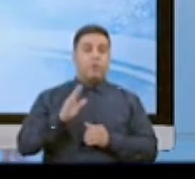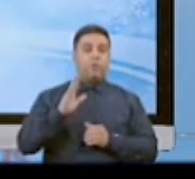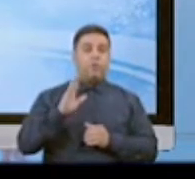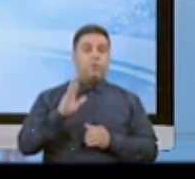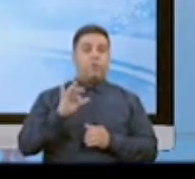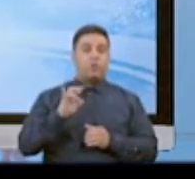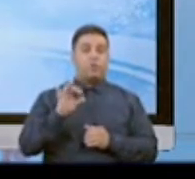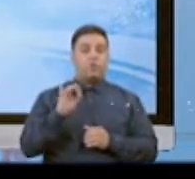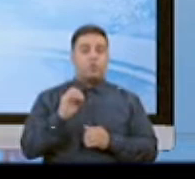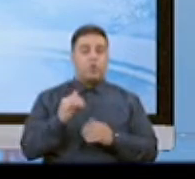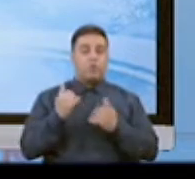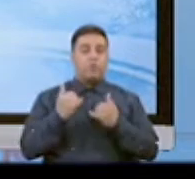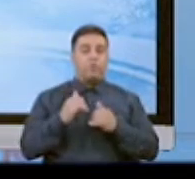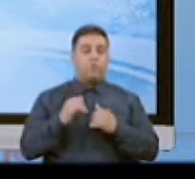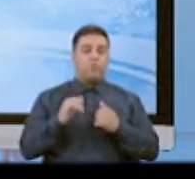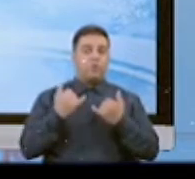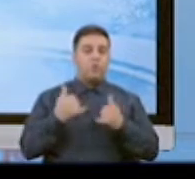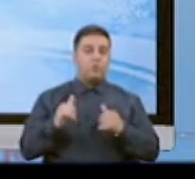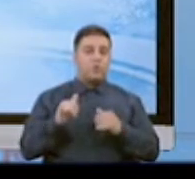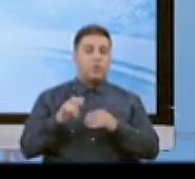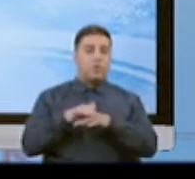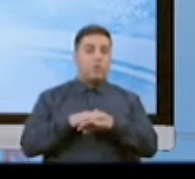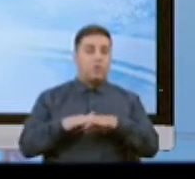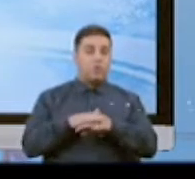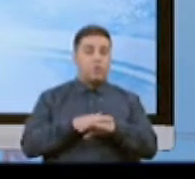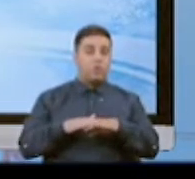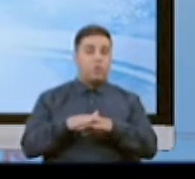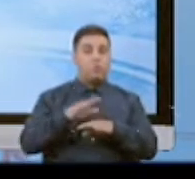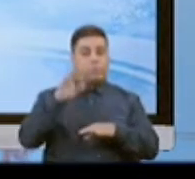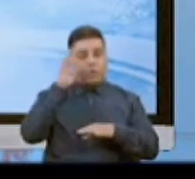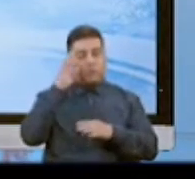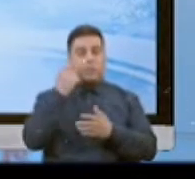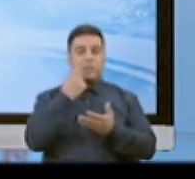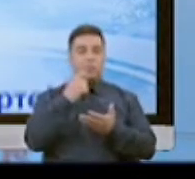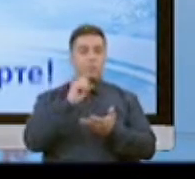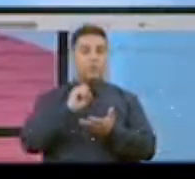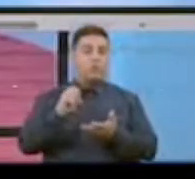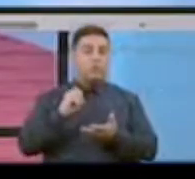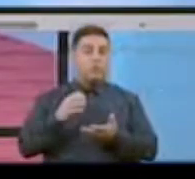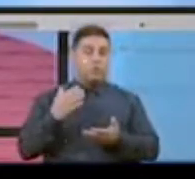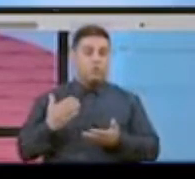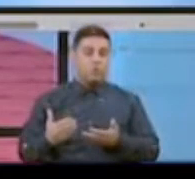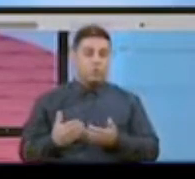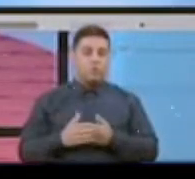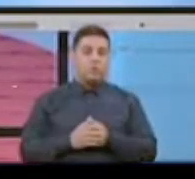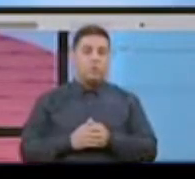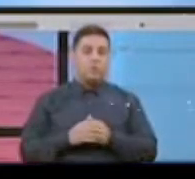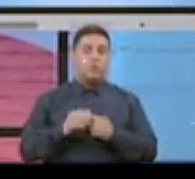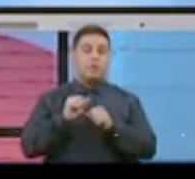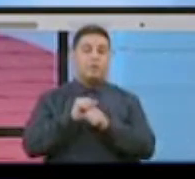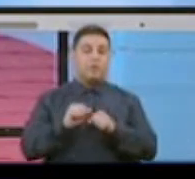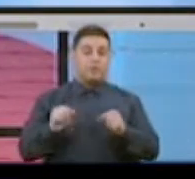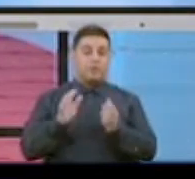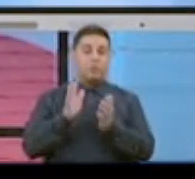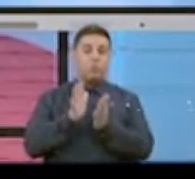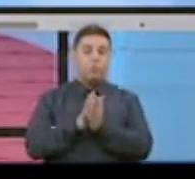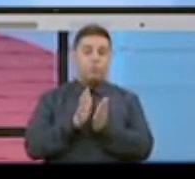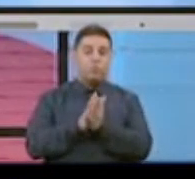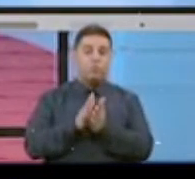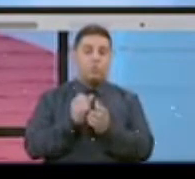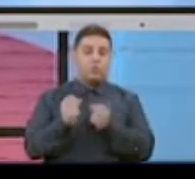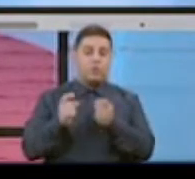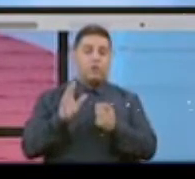Возмущается народ, мальчик семечки грызет, шелухой засыпан пол. Ребятки, нельзя мусорить в